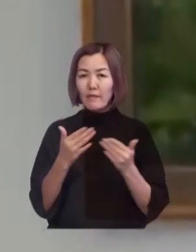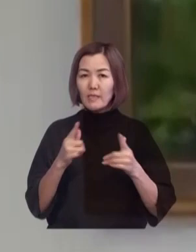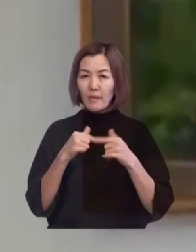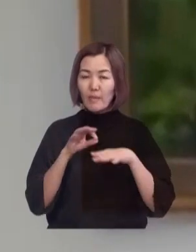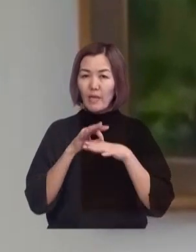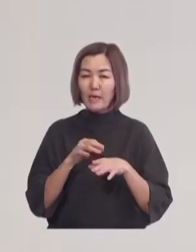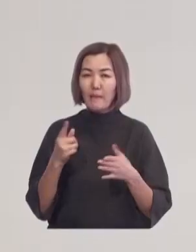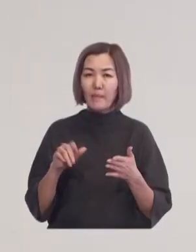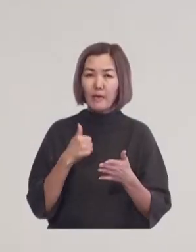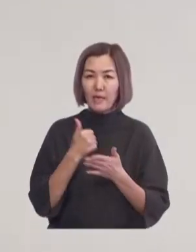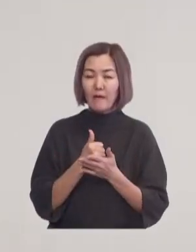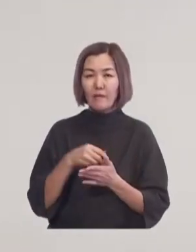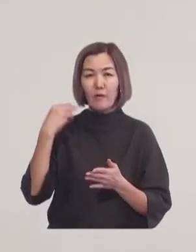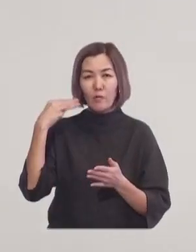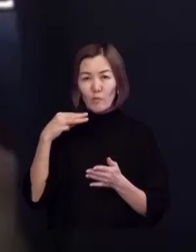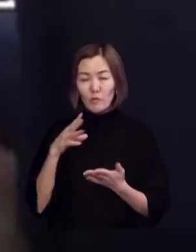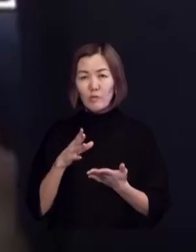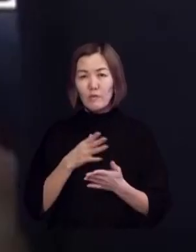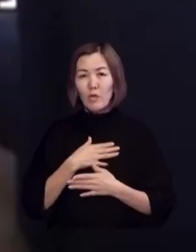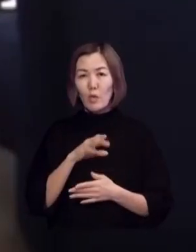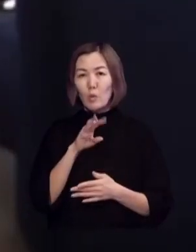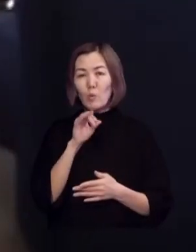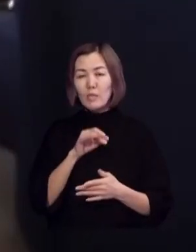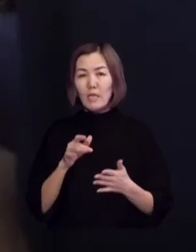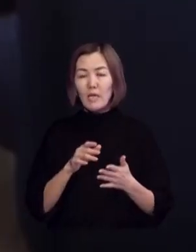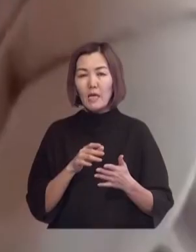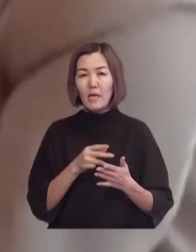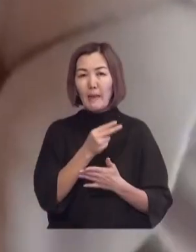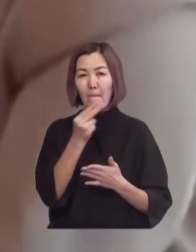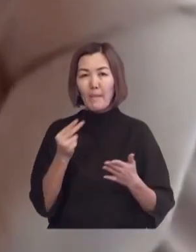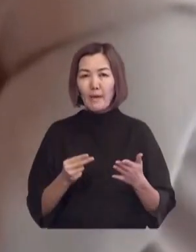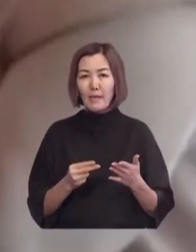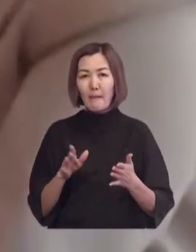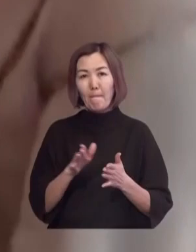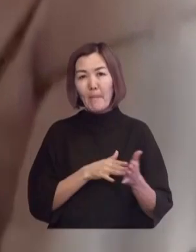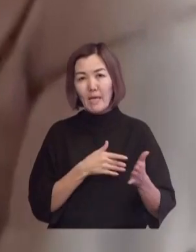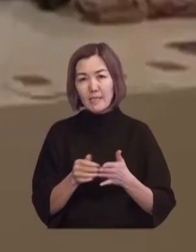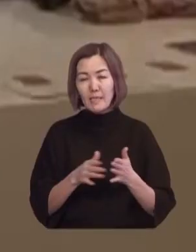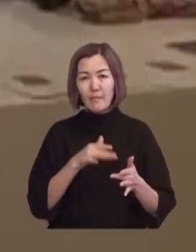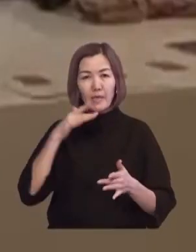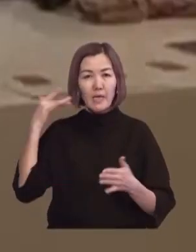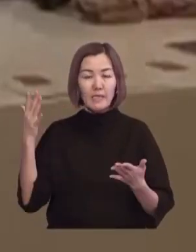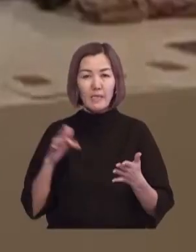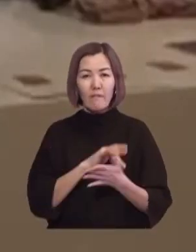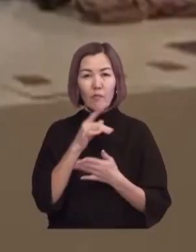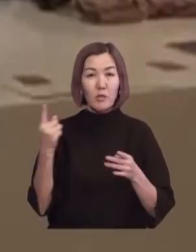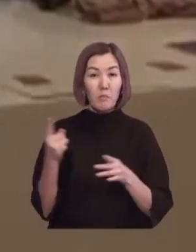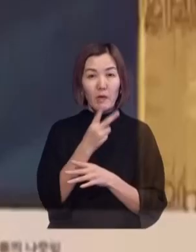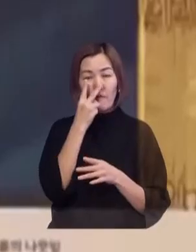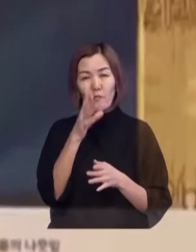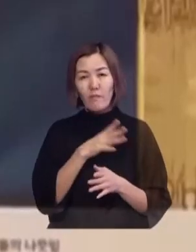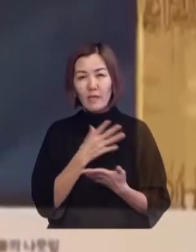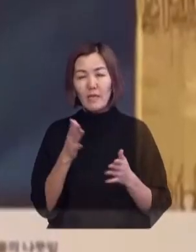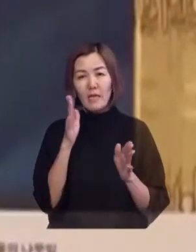содействию Генерального консульства нашей страны в Пусане. На картинах, написанных маслом и акрилом, некоторые жители этого города впервые увидели